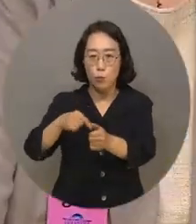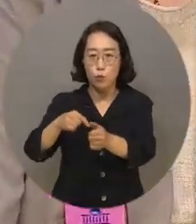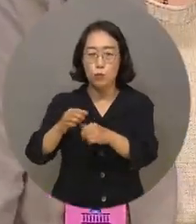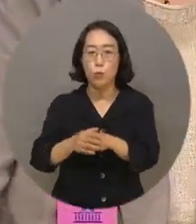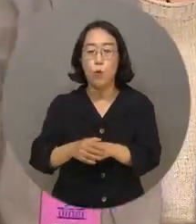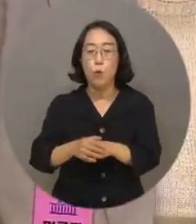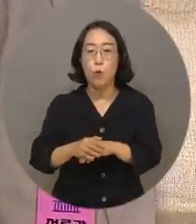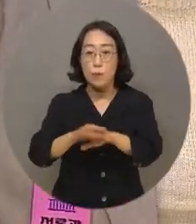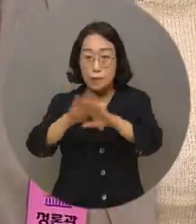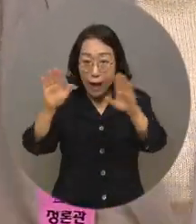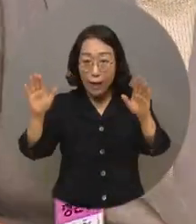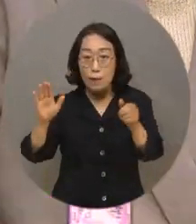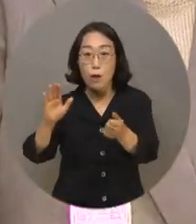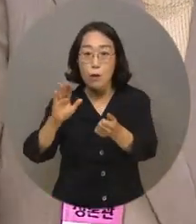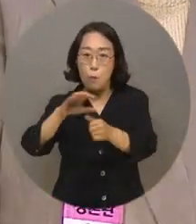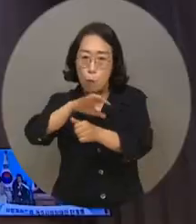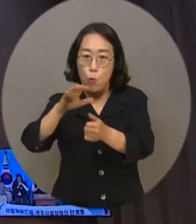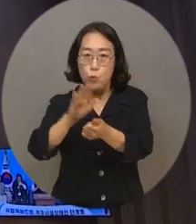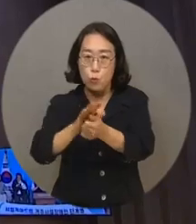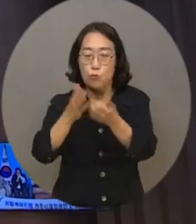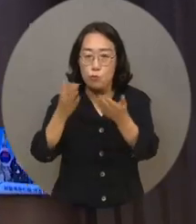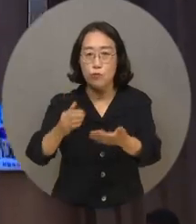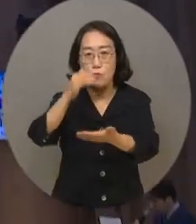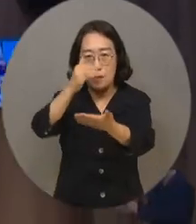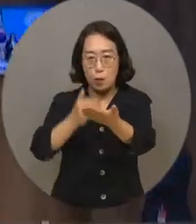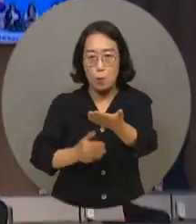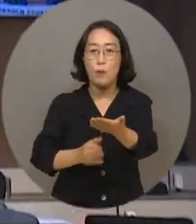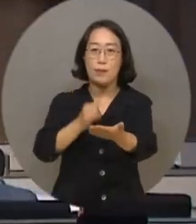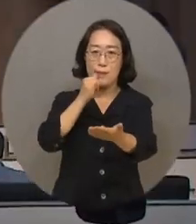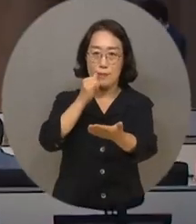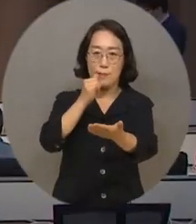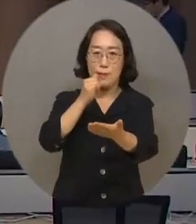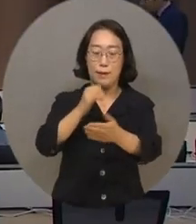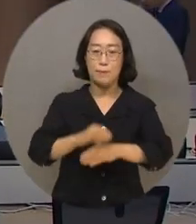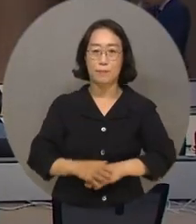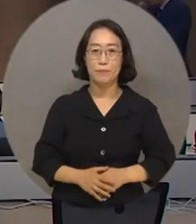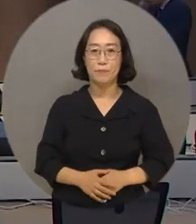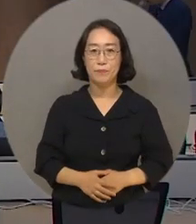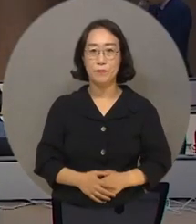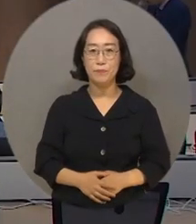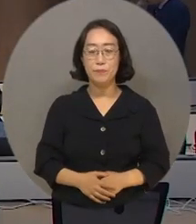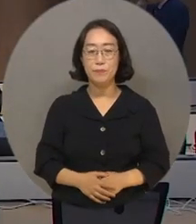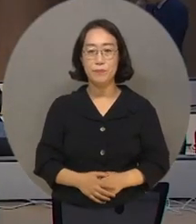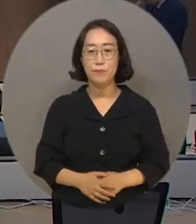주거환경 서비스 지원 등이 담겼습니다. 복지TV 뉴스 최유라입니다.